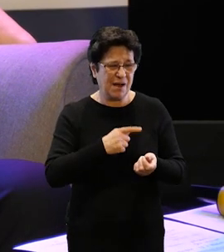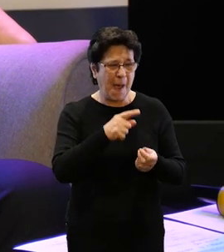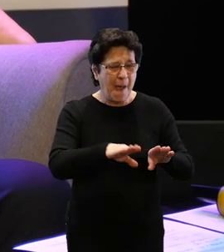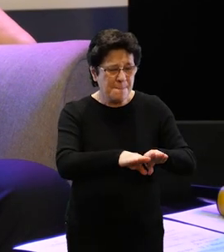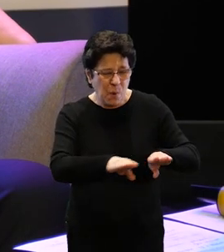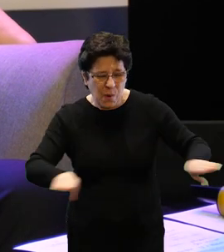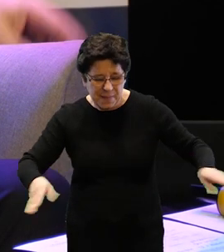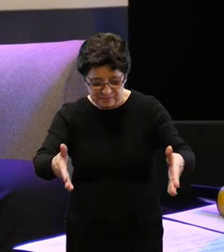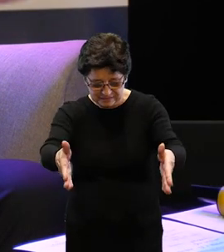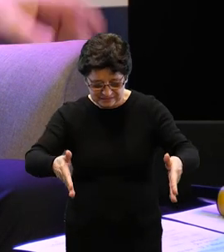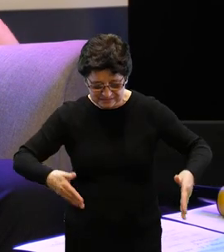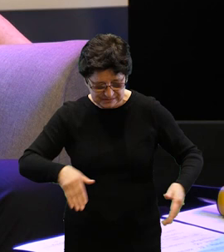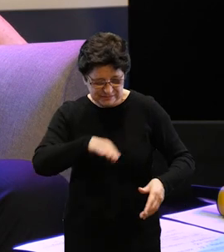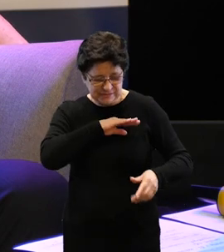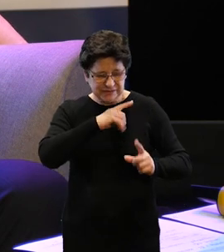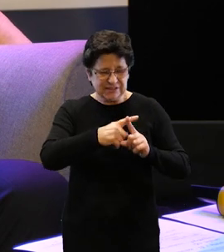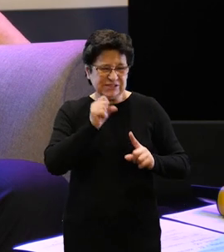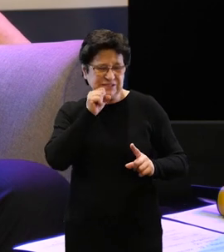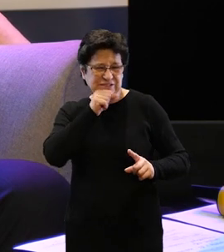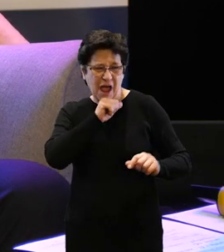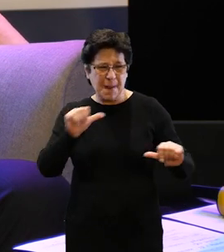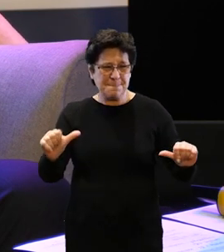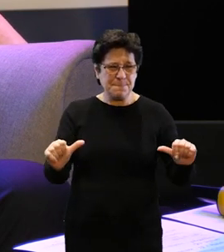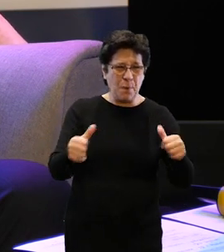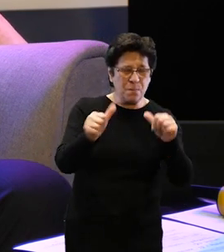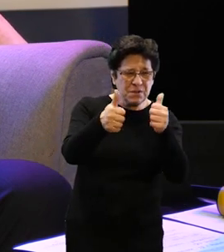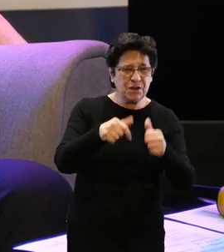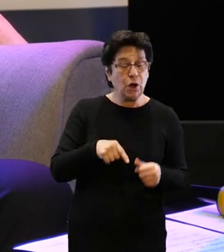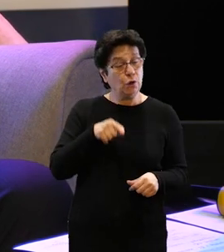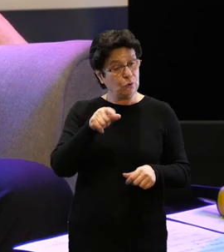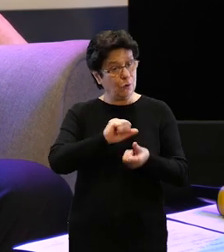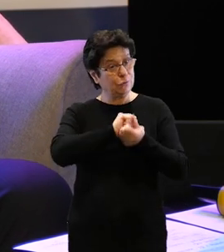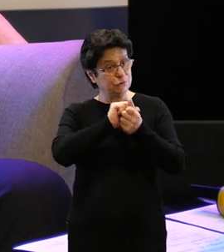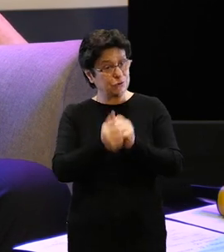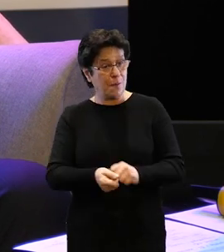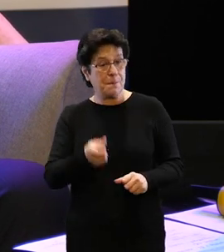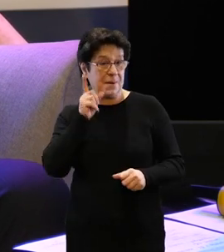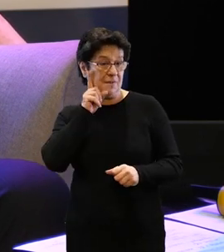płyty stare stare pomniki są naprawdę wspaniałymi świadkami